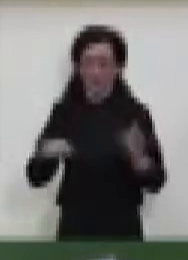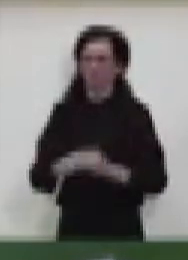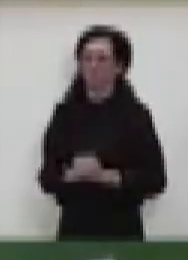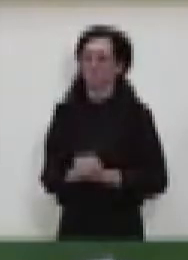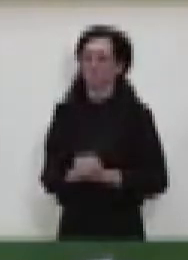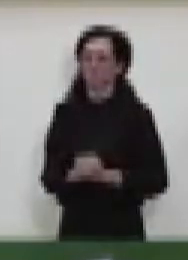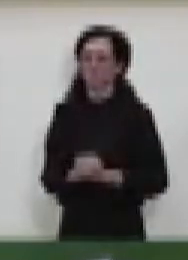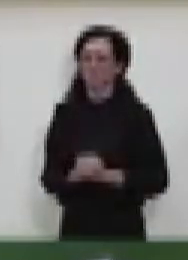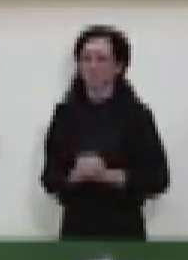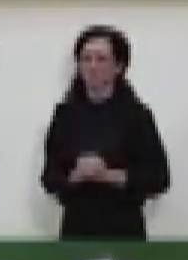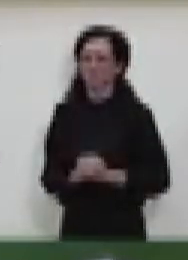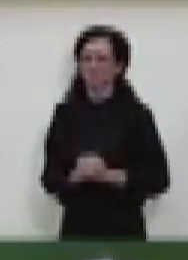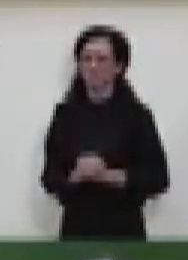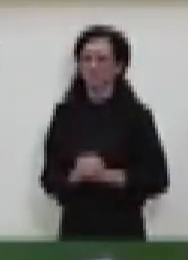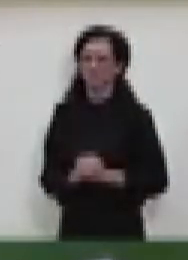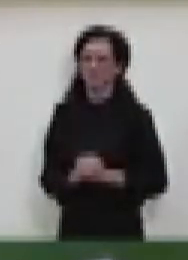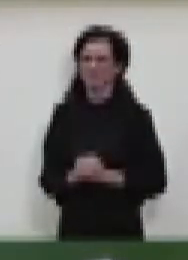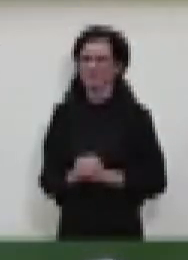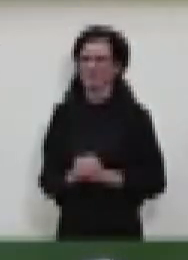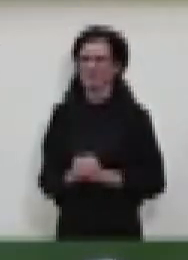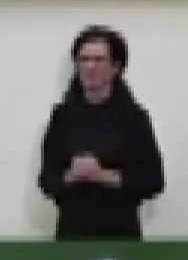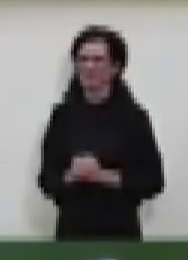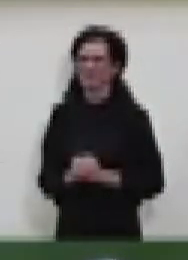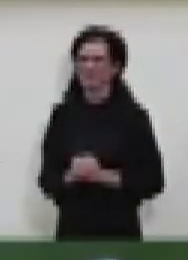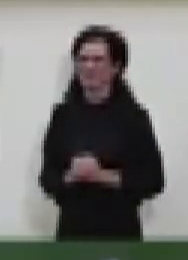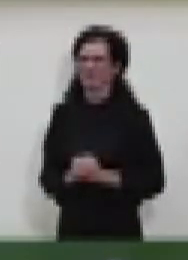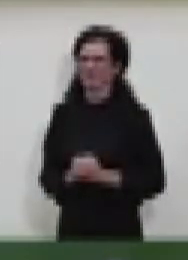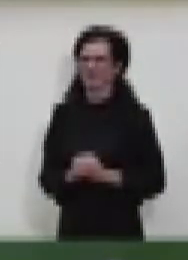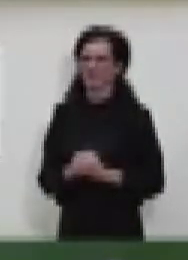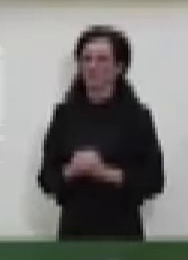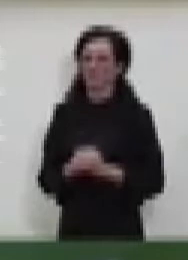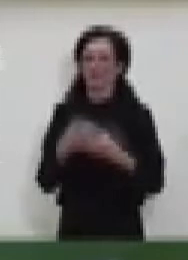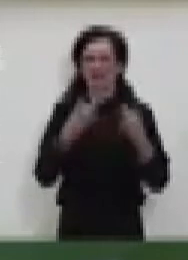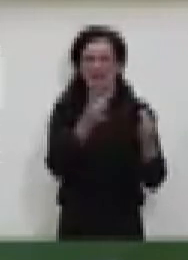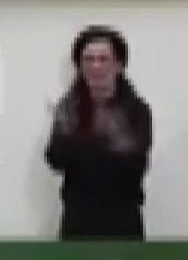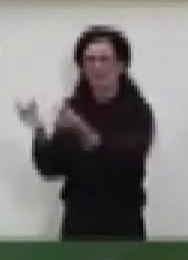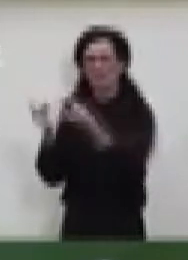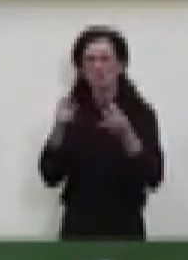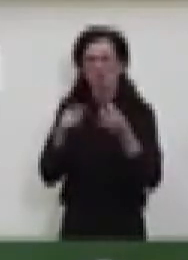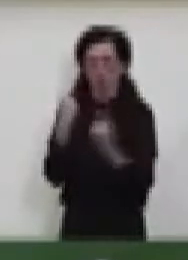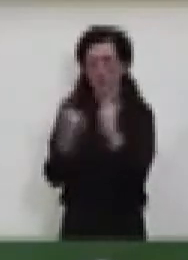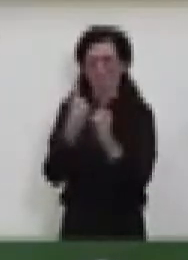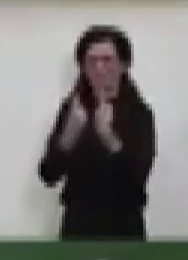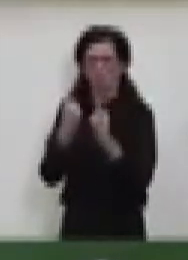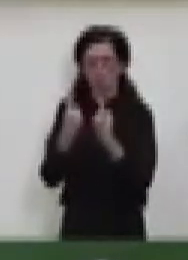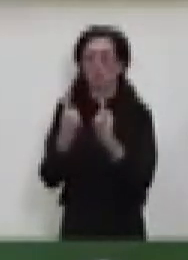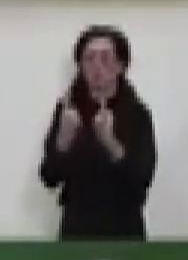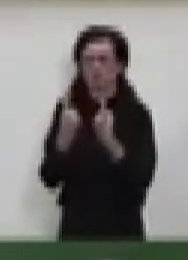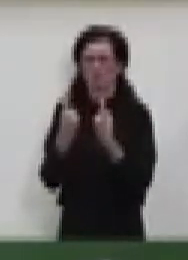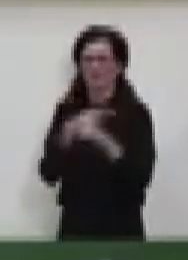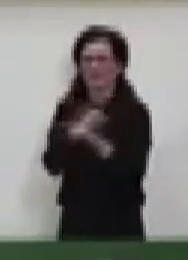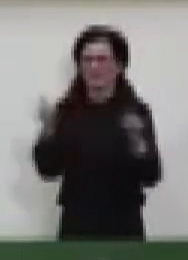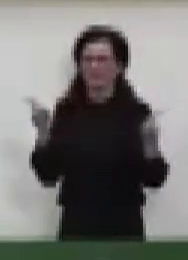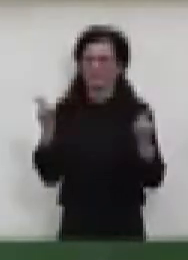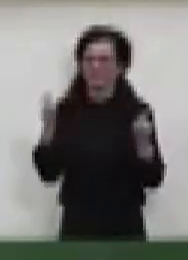per quanto riguarda la situazione epidemiologica come ben sapete siamo